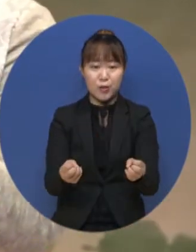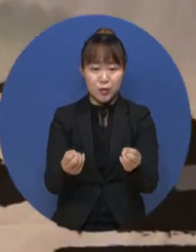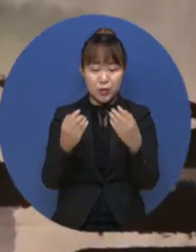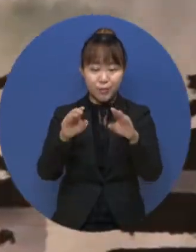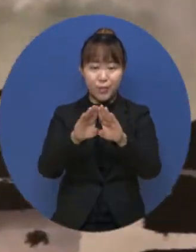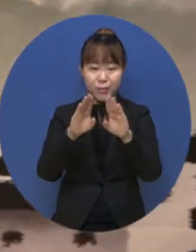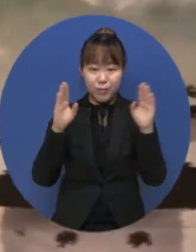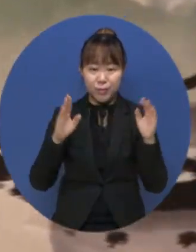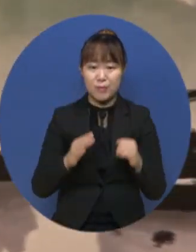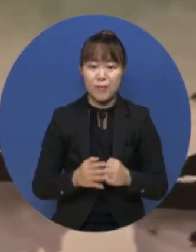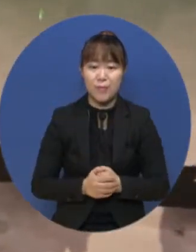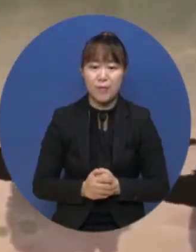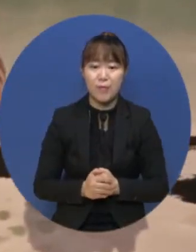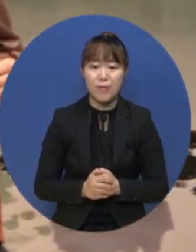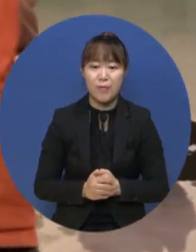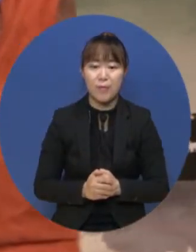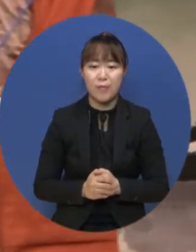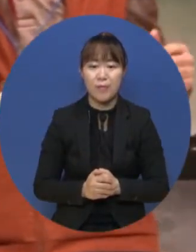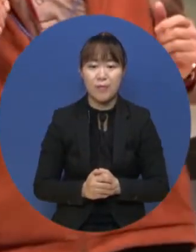펼쳐졌습니다.